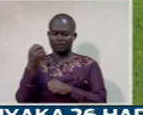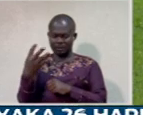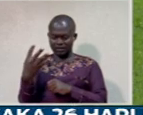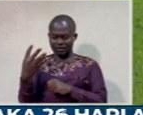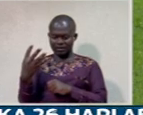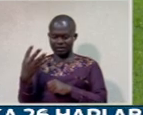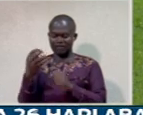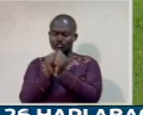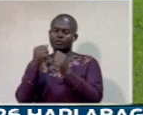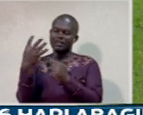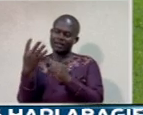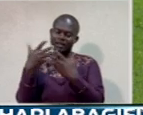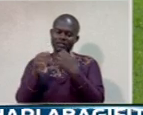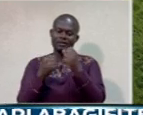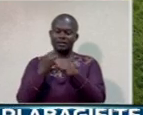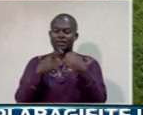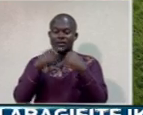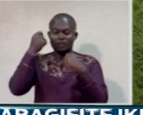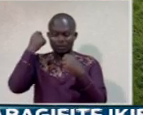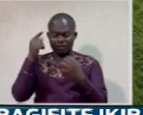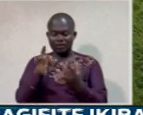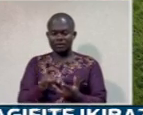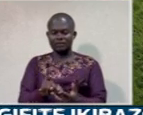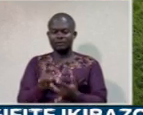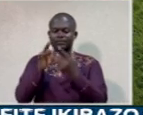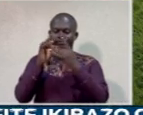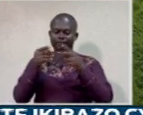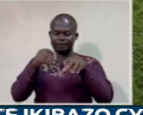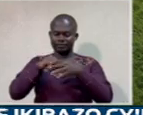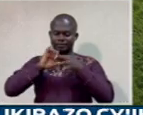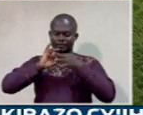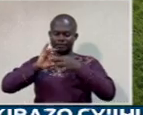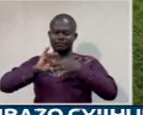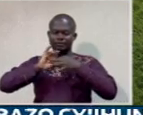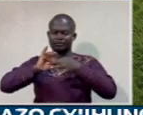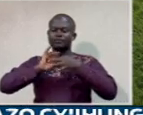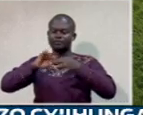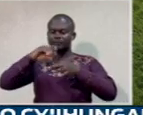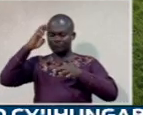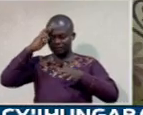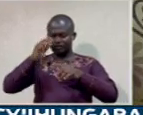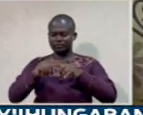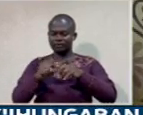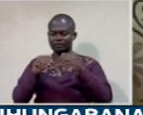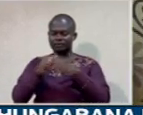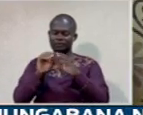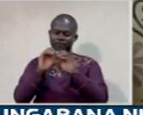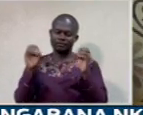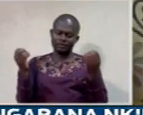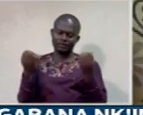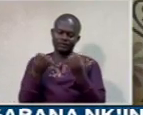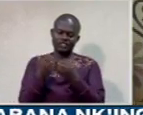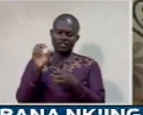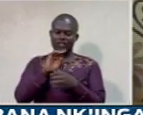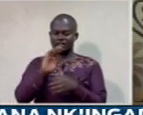2014 hashize imyaka 6 rero kubw'umwihariko habaho ubufatanye n'inzego zitandukanye umuryango wa